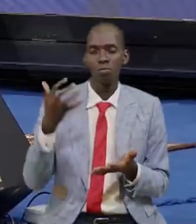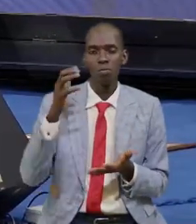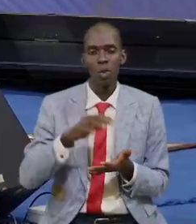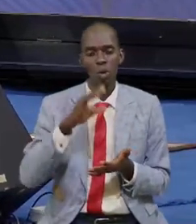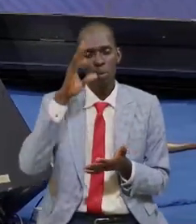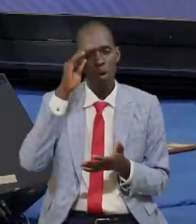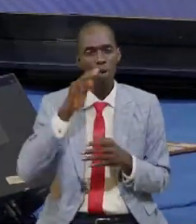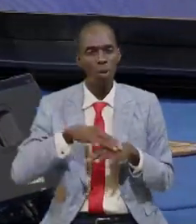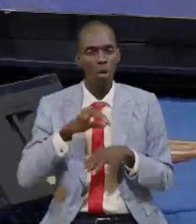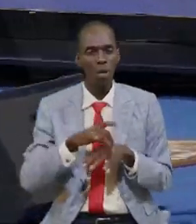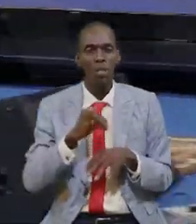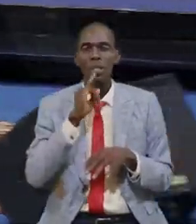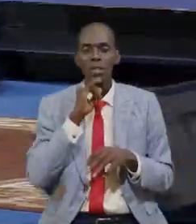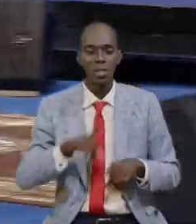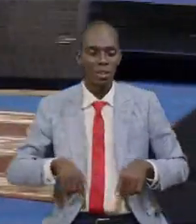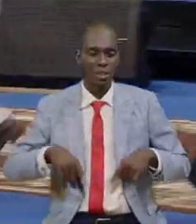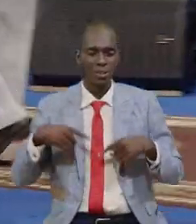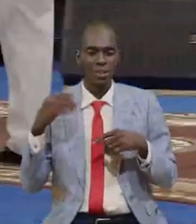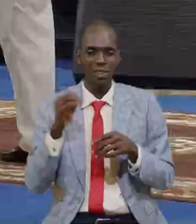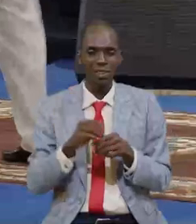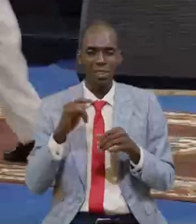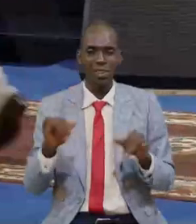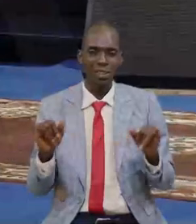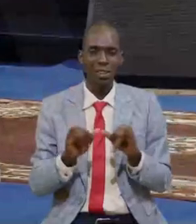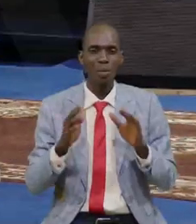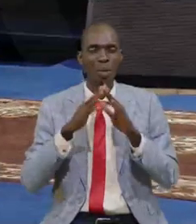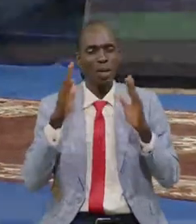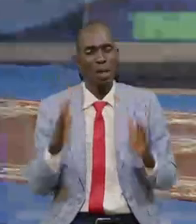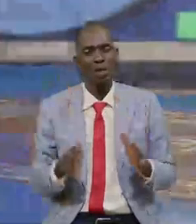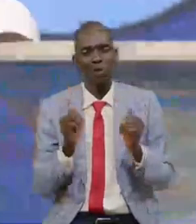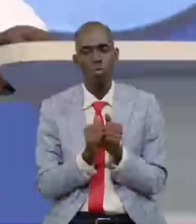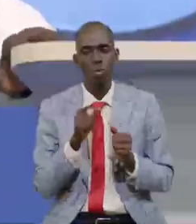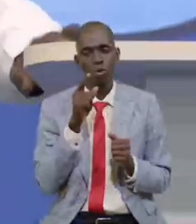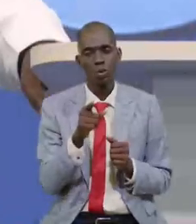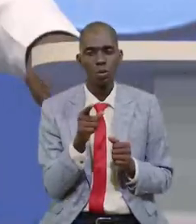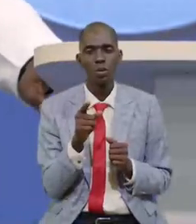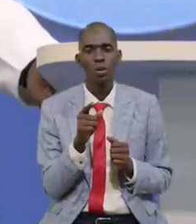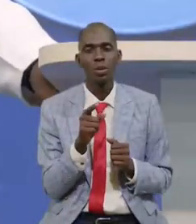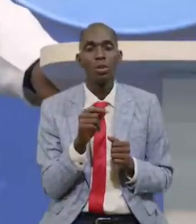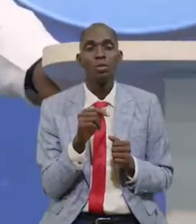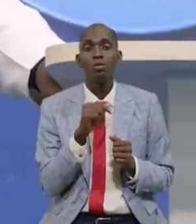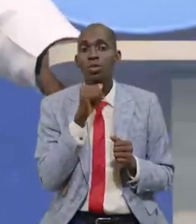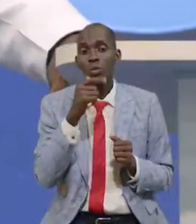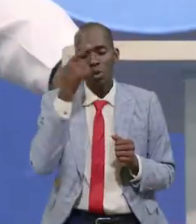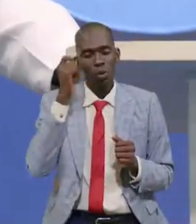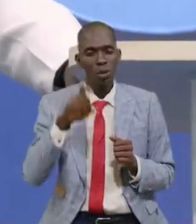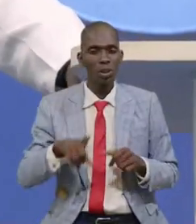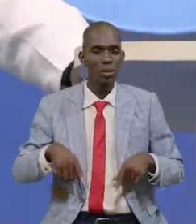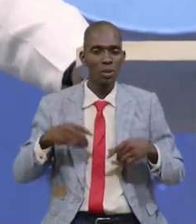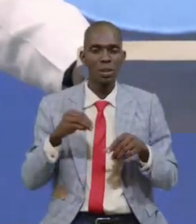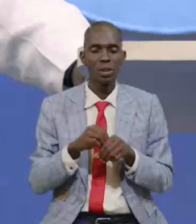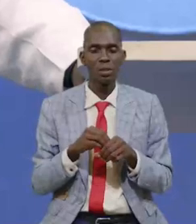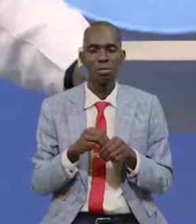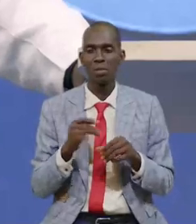terre vit dans la même chambre que vous. Il a